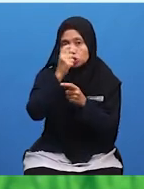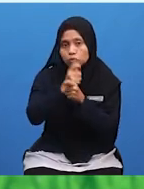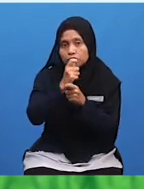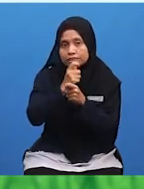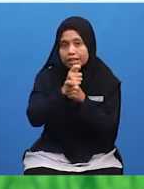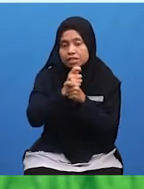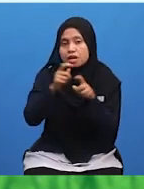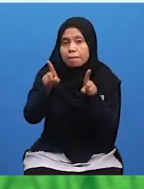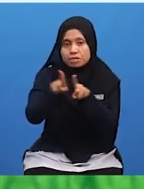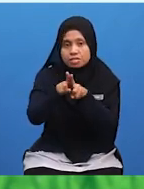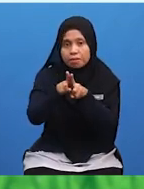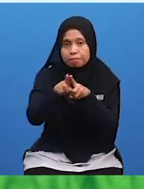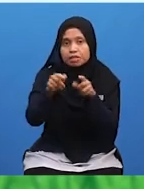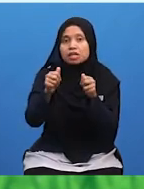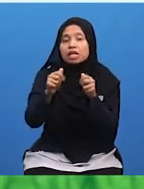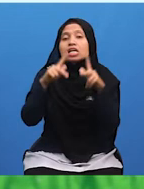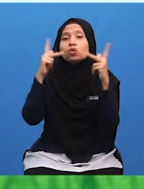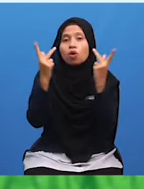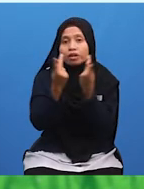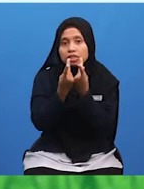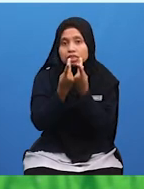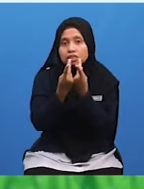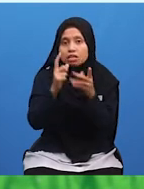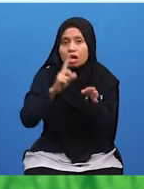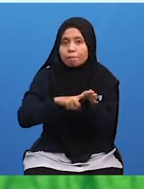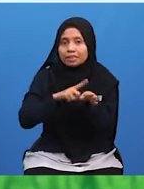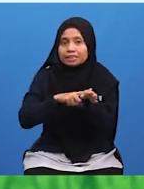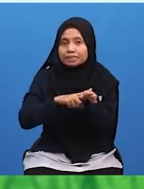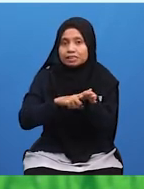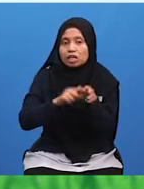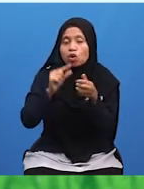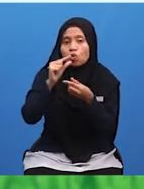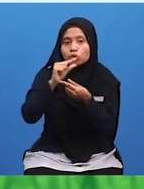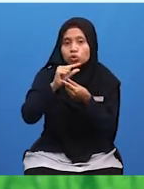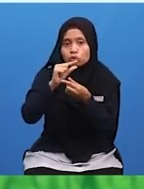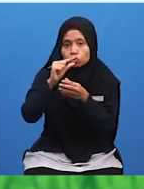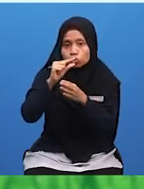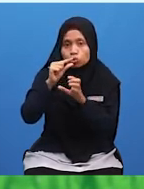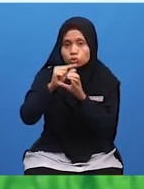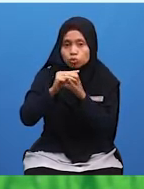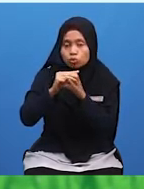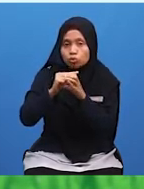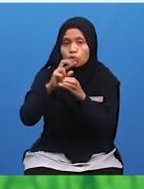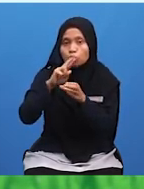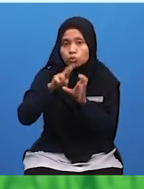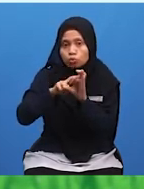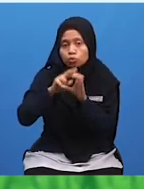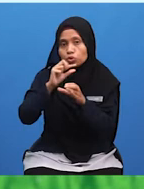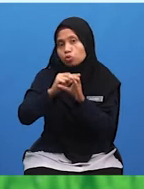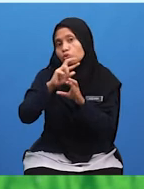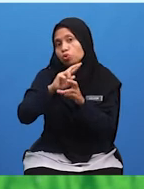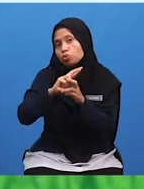tugasan bersama ahli keluarga semasa bergotong royong. Ya